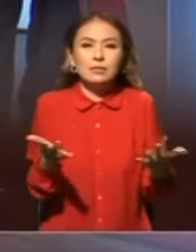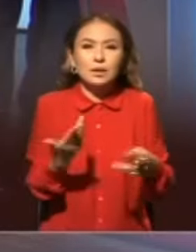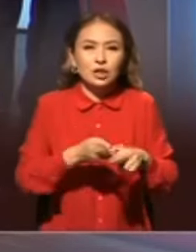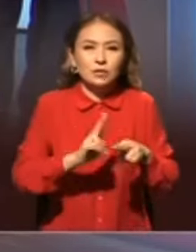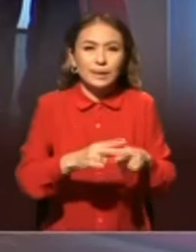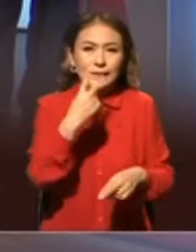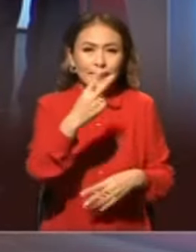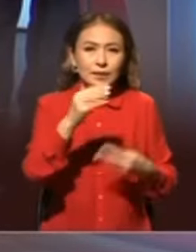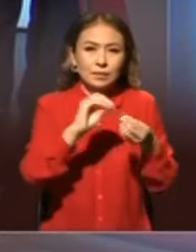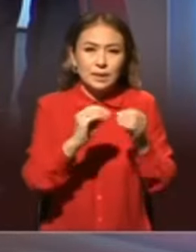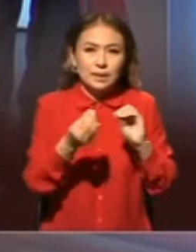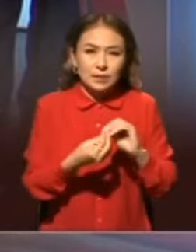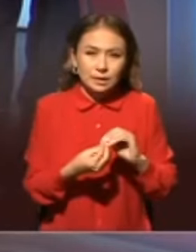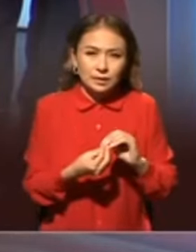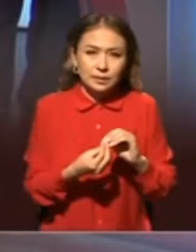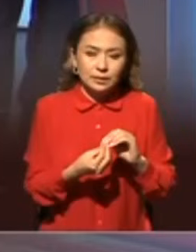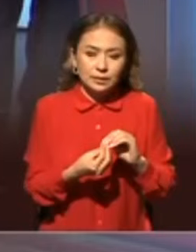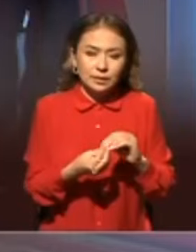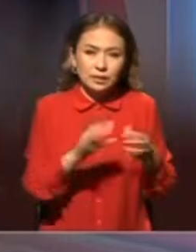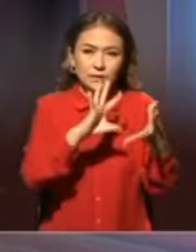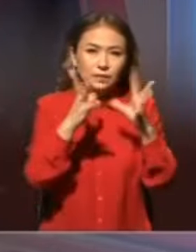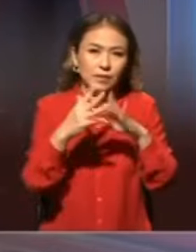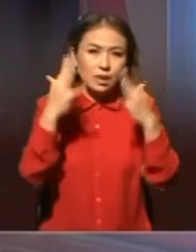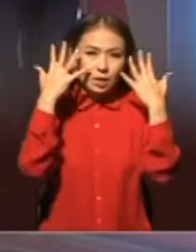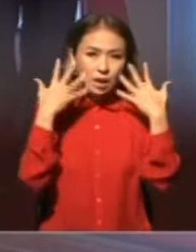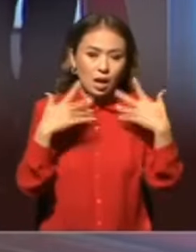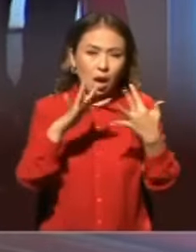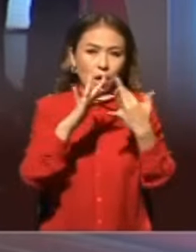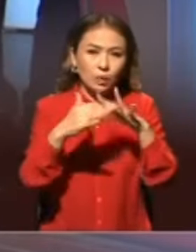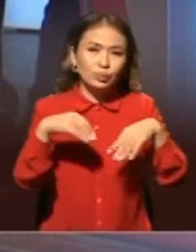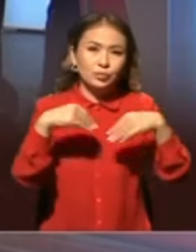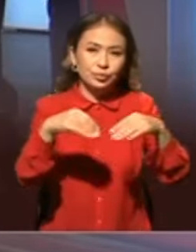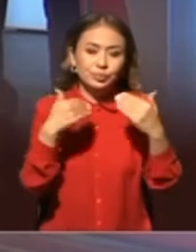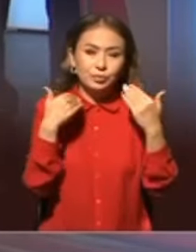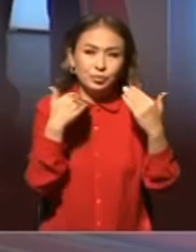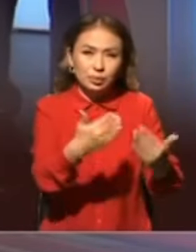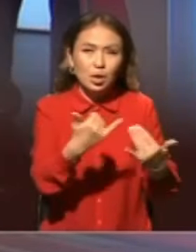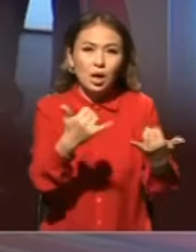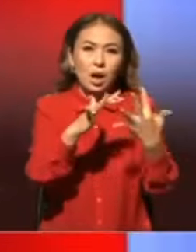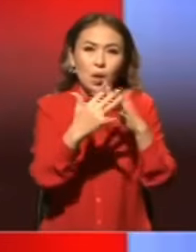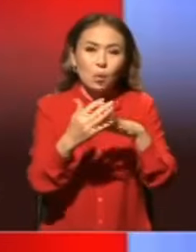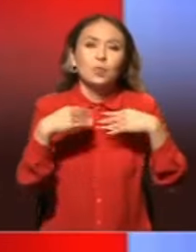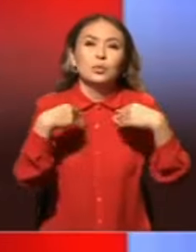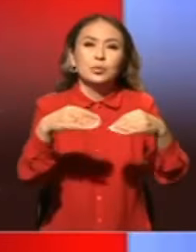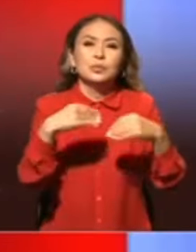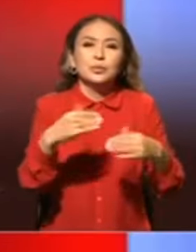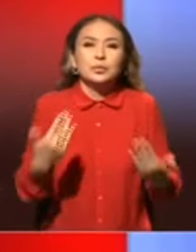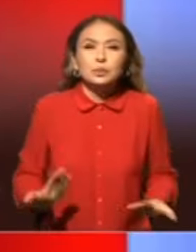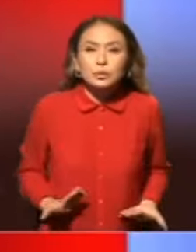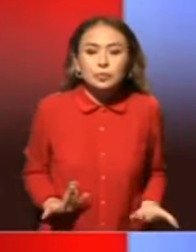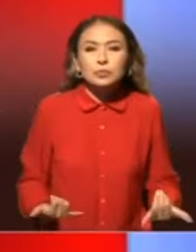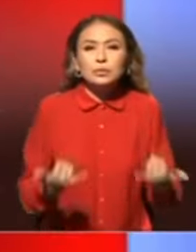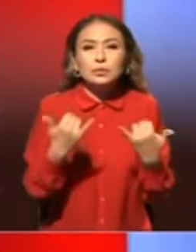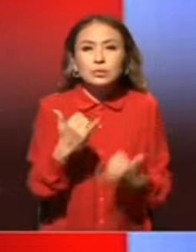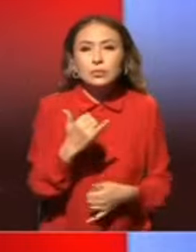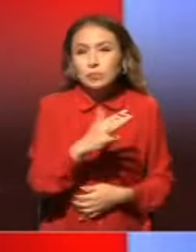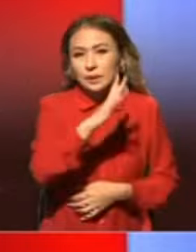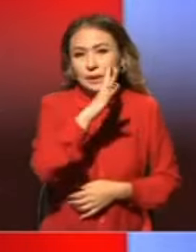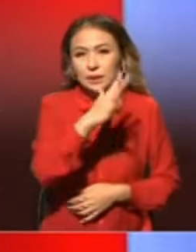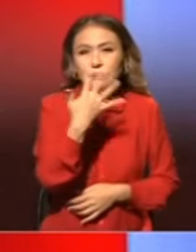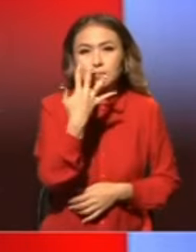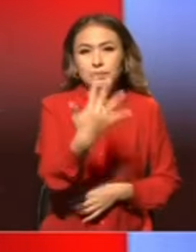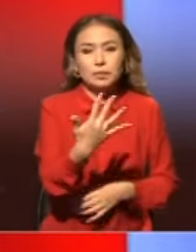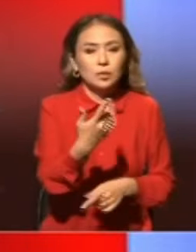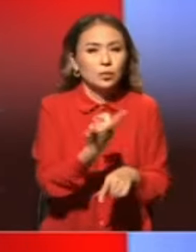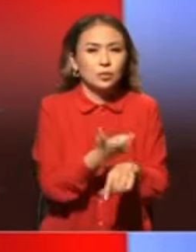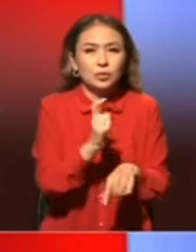екі мәселеге де жағдай жасайтын ауыл шаруашылық саласы. Ал ауыл шаруашылық саласының жағдайы қазіргі кезде бес деп